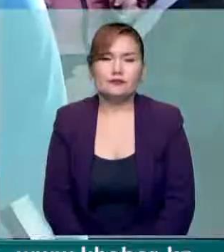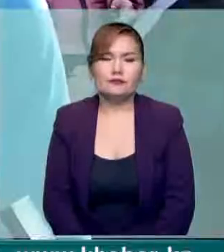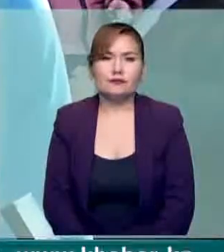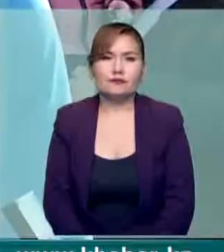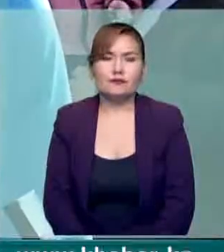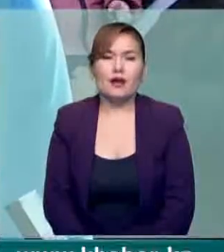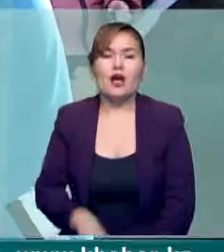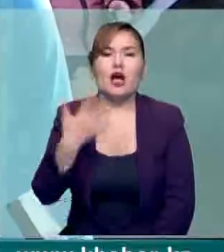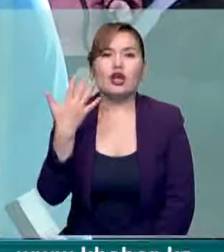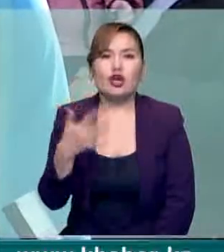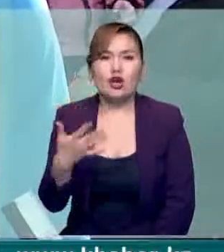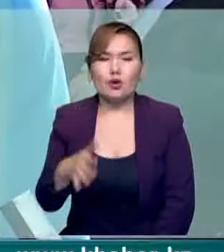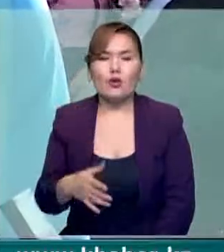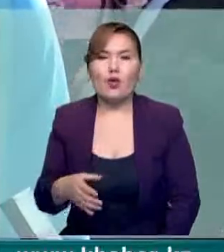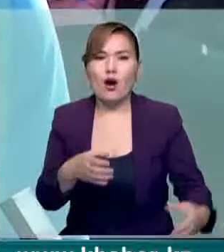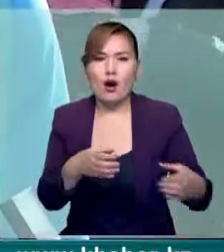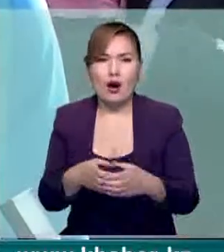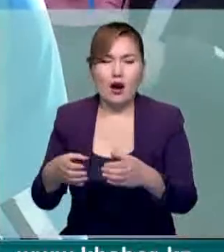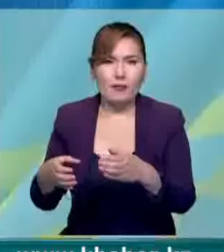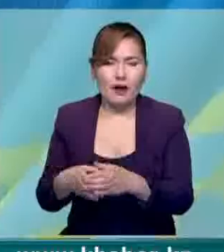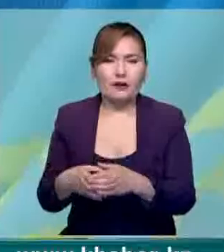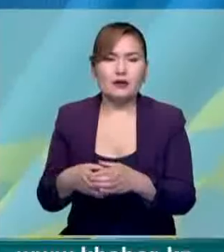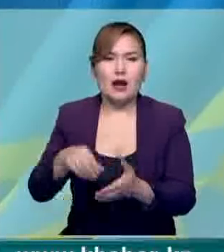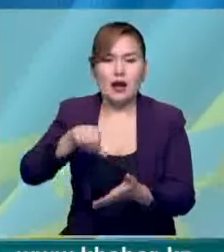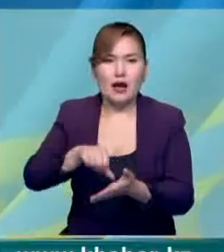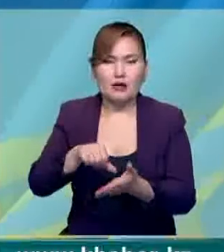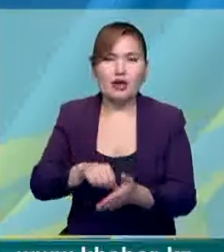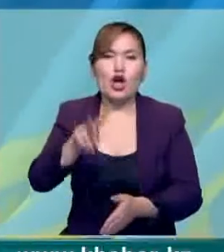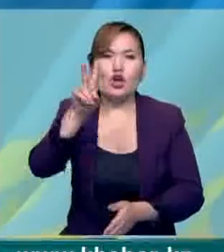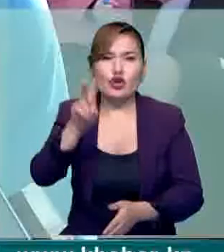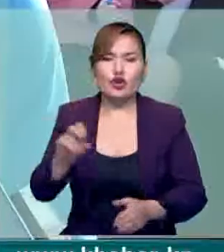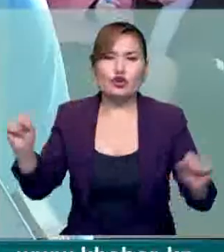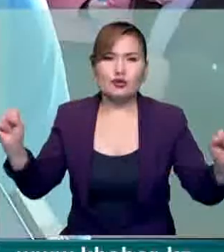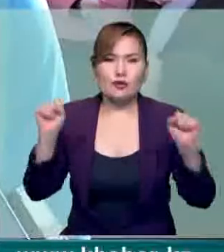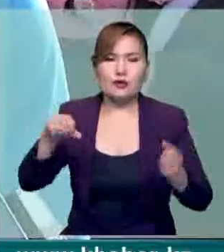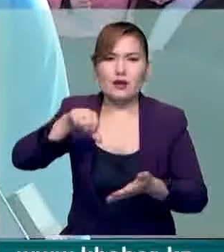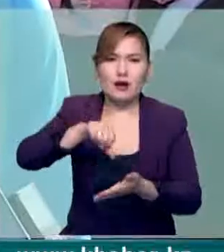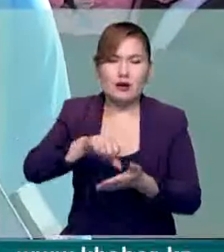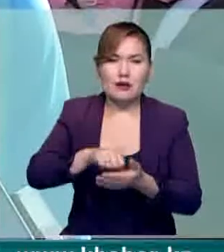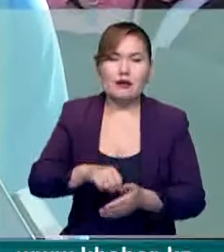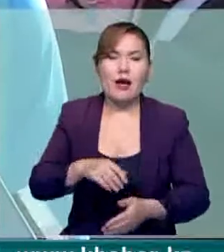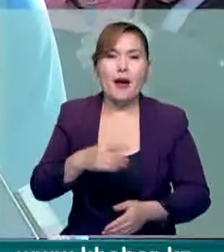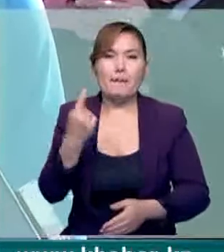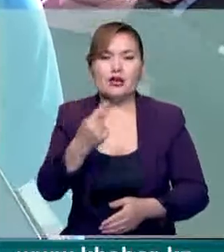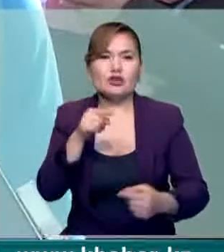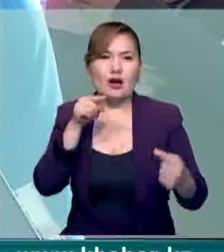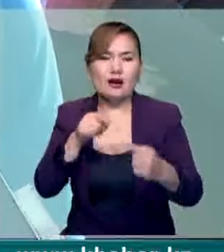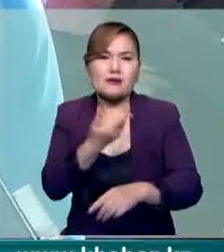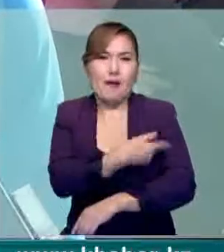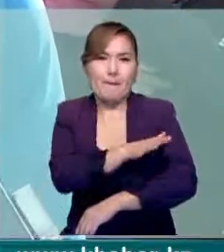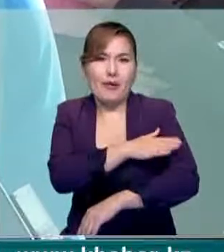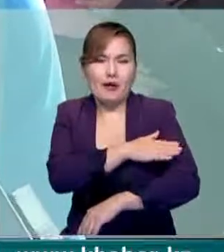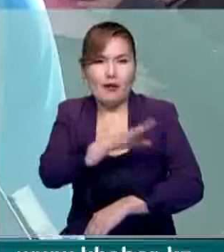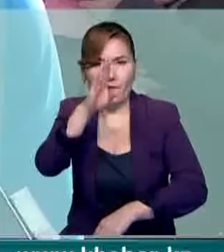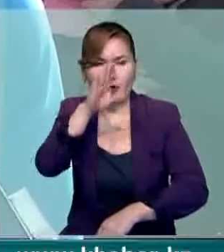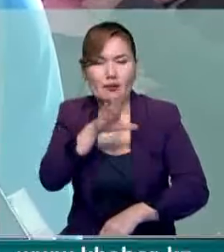Елу команда 200-ден аса спортшы болды. Бірінші жаңағы қарсыласымыз поляк жігіті болды. Екінші жігітіміз